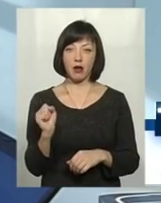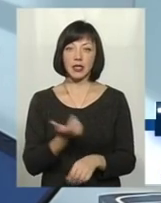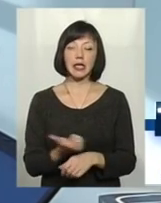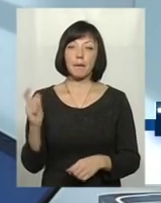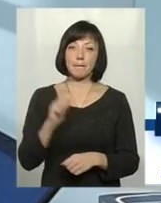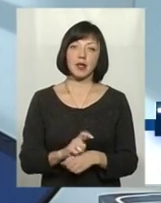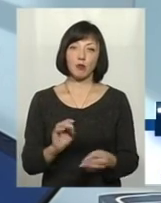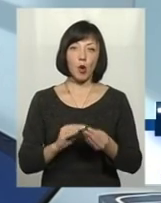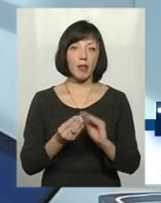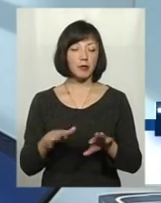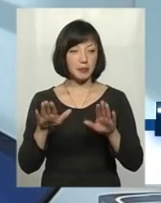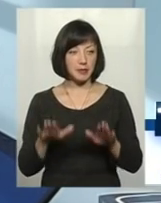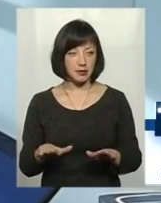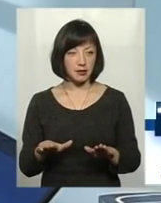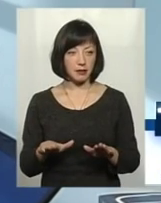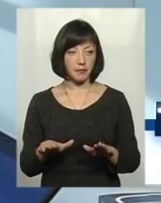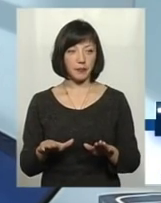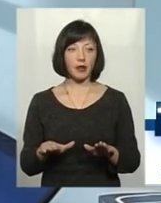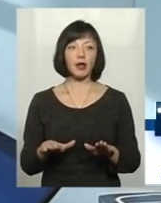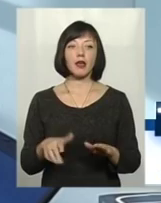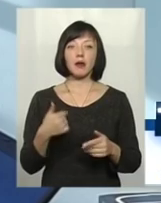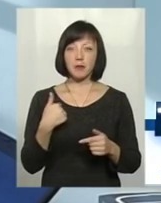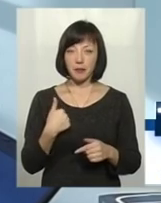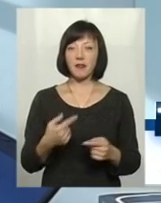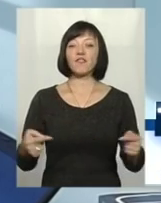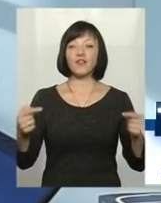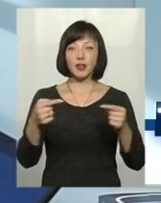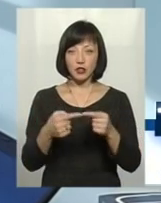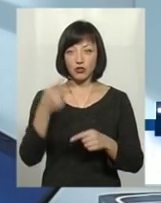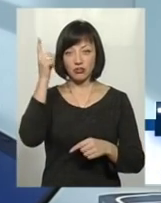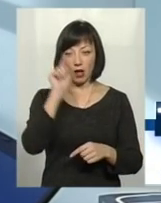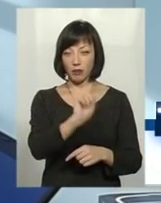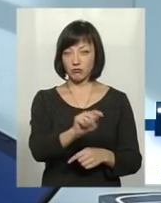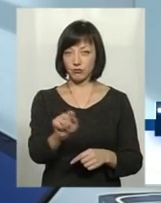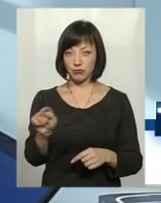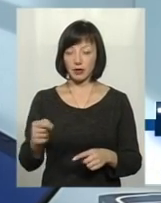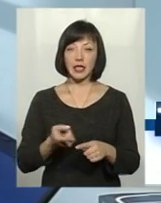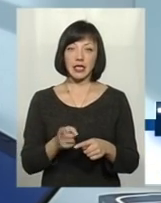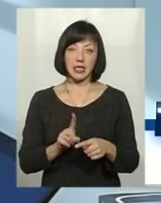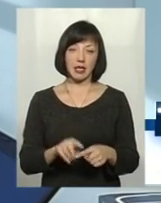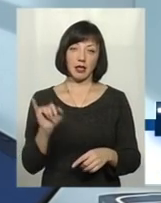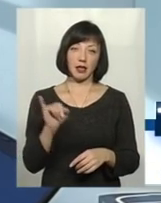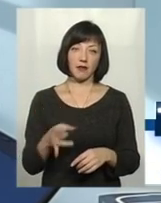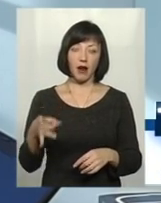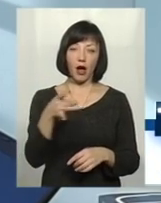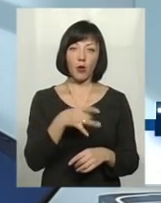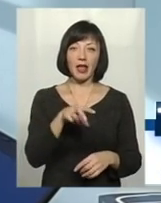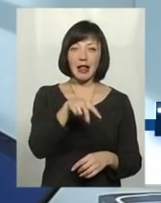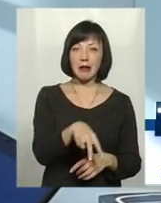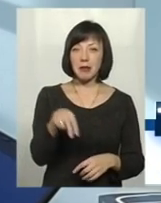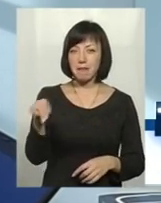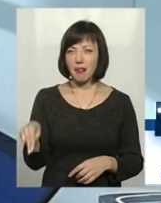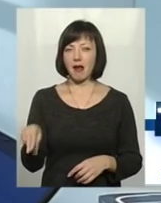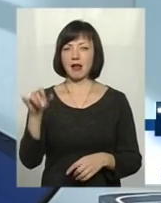найбільш проблемні місця, ми їх визначили і знаємо. Це і в районі Либідь-Плази,